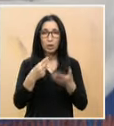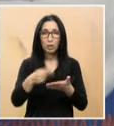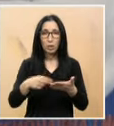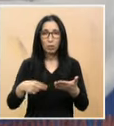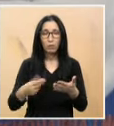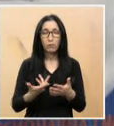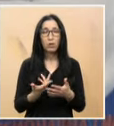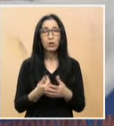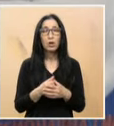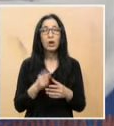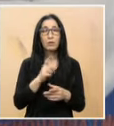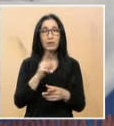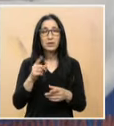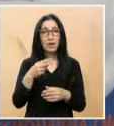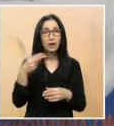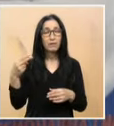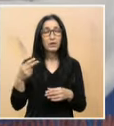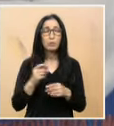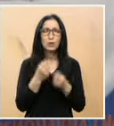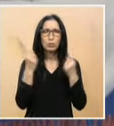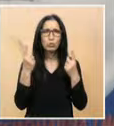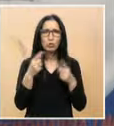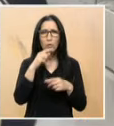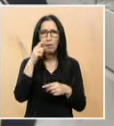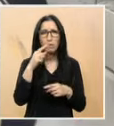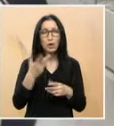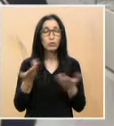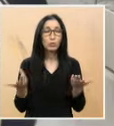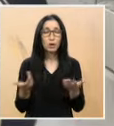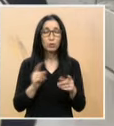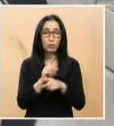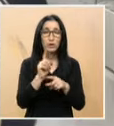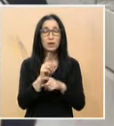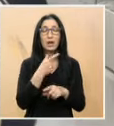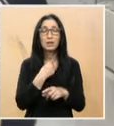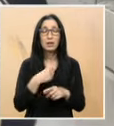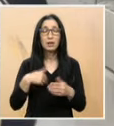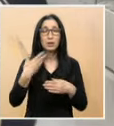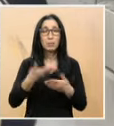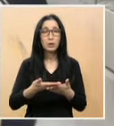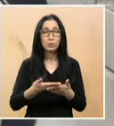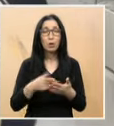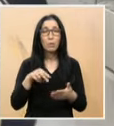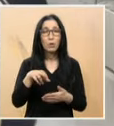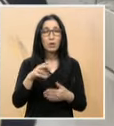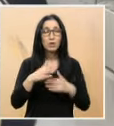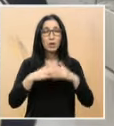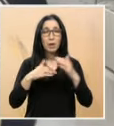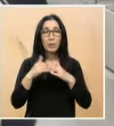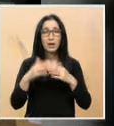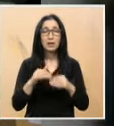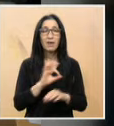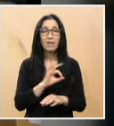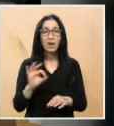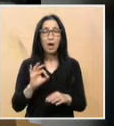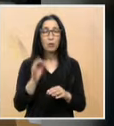в много малък обем да бъдат във всяка фирма. Това е изключително важно, тъй като в 11-ти клас им предстои провеждане на